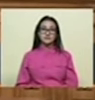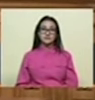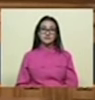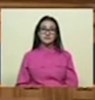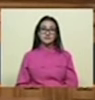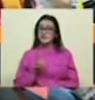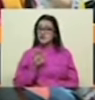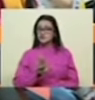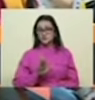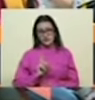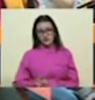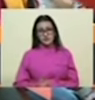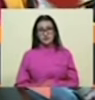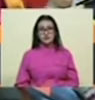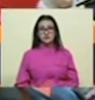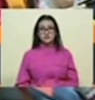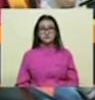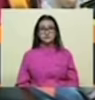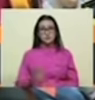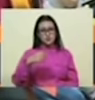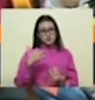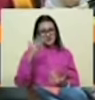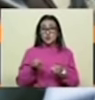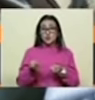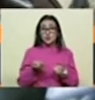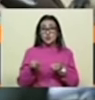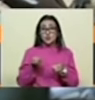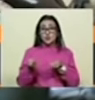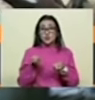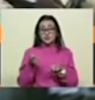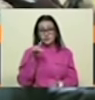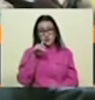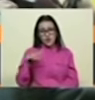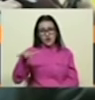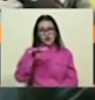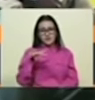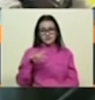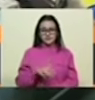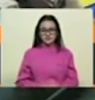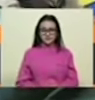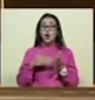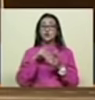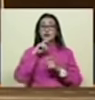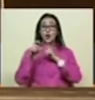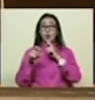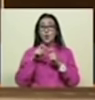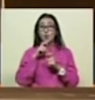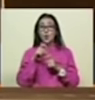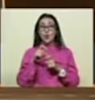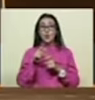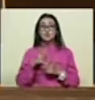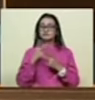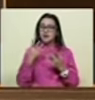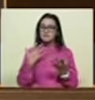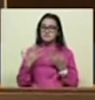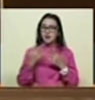Venezuela will soziale Netzwerke und andere Medien stärker kontrollieren. Die verfassungsgebende Versammlung in Caracas verabschiedete ein Gesetz,